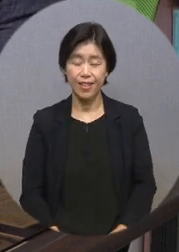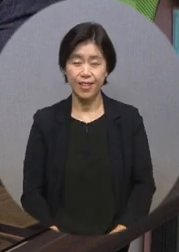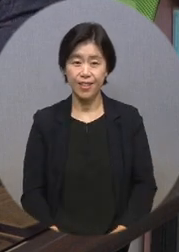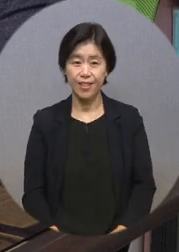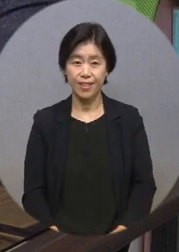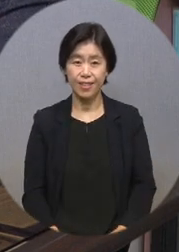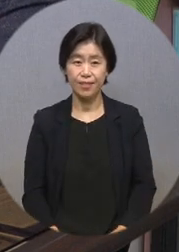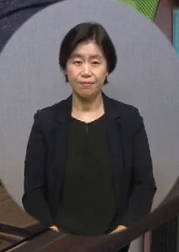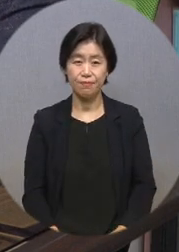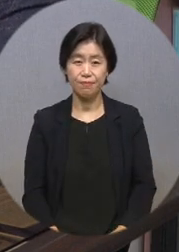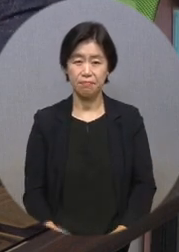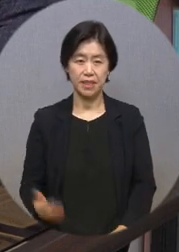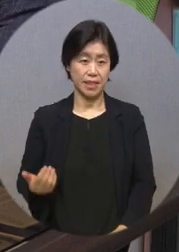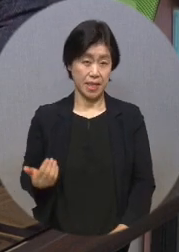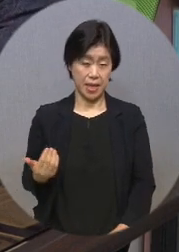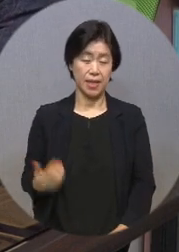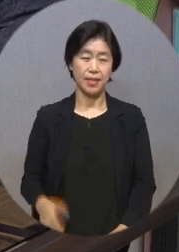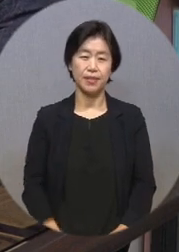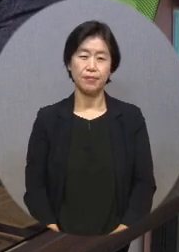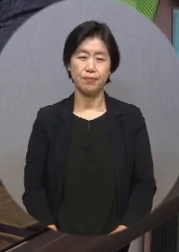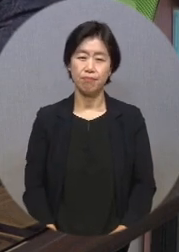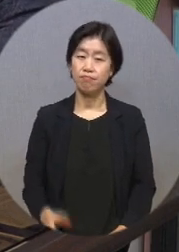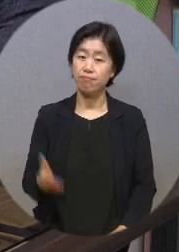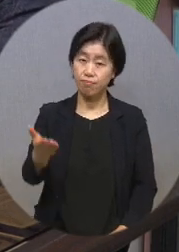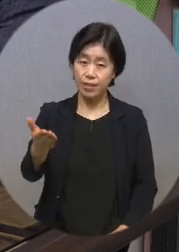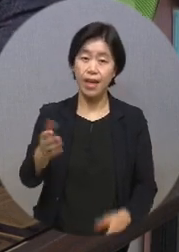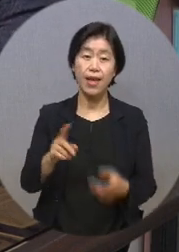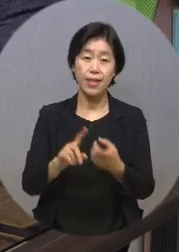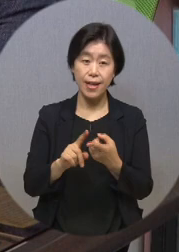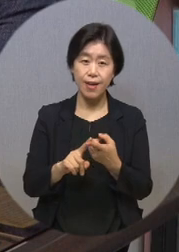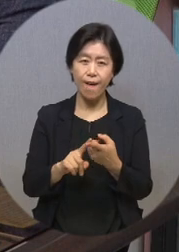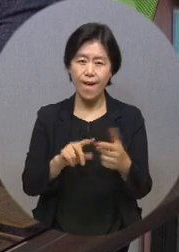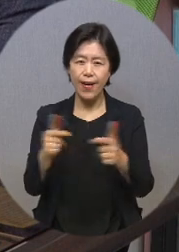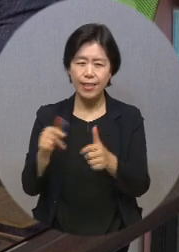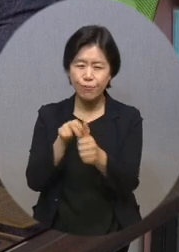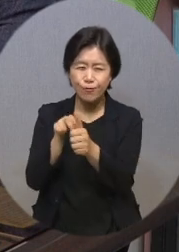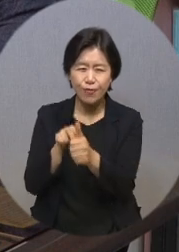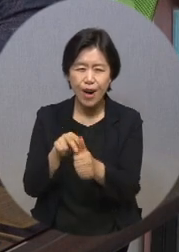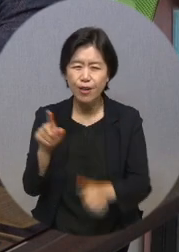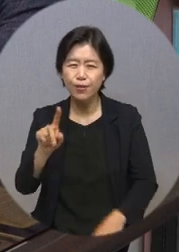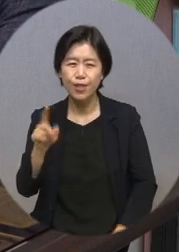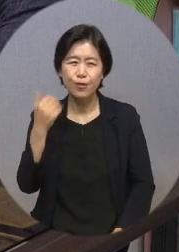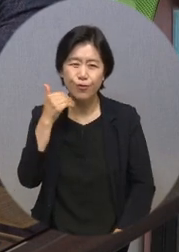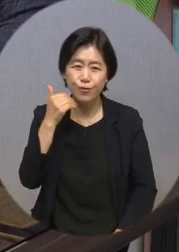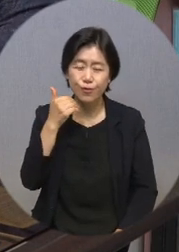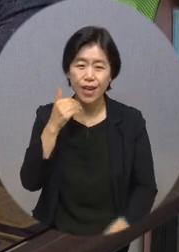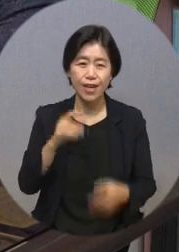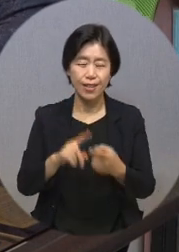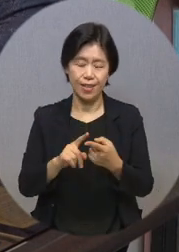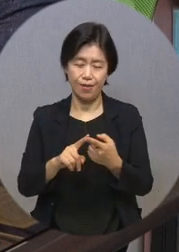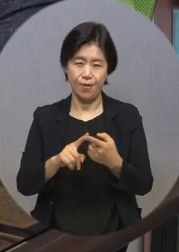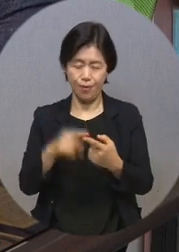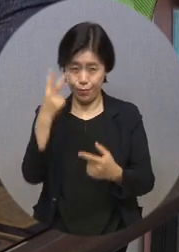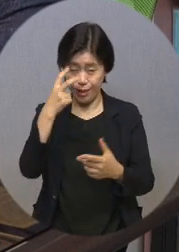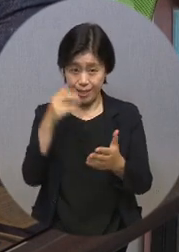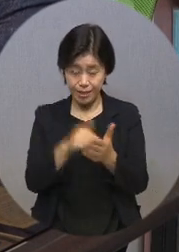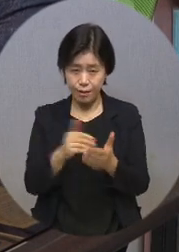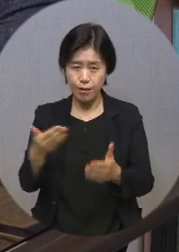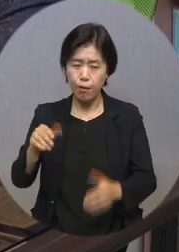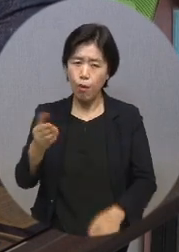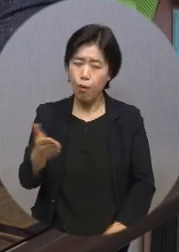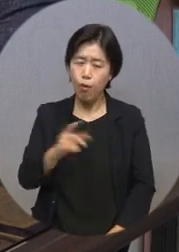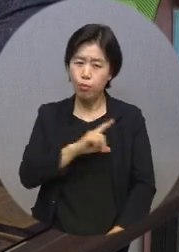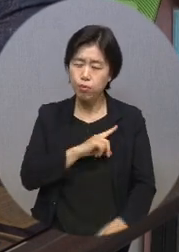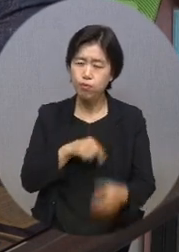오기 전에 사실은요 기자분들이 김부유 회장님에 대해서 뒷조사를 많이 했습니다. 그런데 이 이름에 대해서는 잘